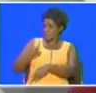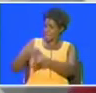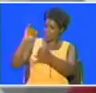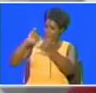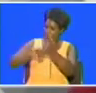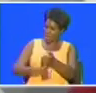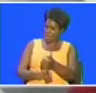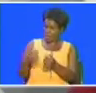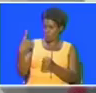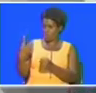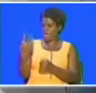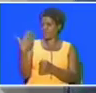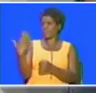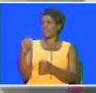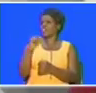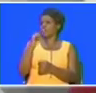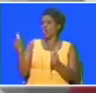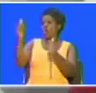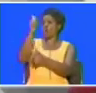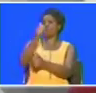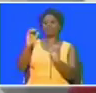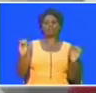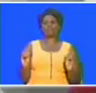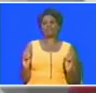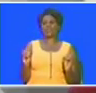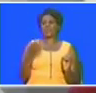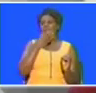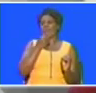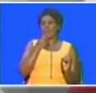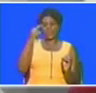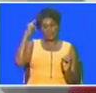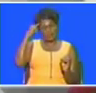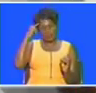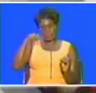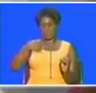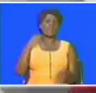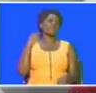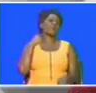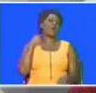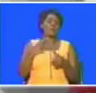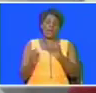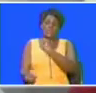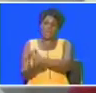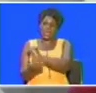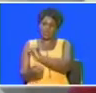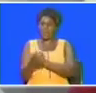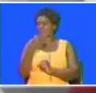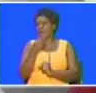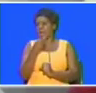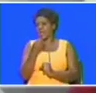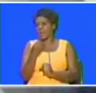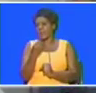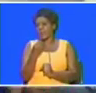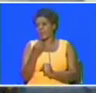mkioana mnakuwa kitu kimoja. Hakuna mtu ako juu ya mwingine. Ni vile tu wanaume ni kichwa na sini shingo. Lakini ukimuelezea mume wako ni vile umemzoesha from day